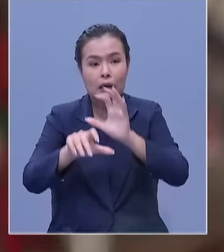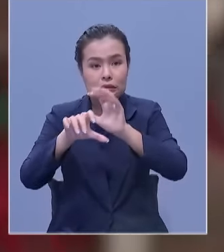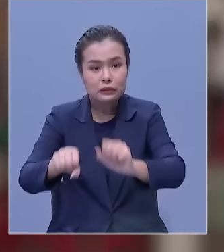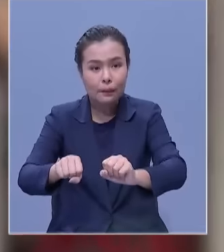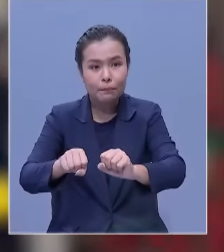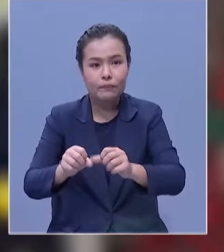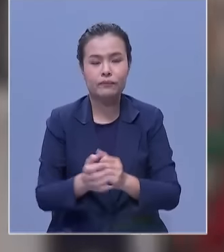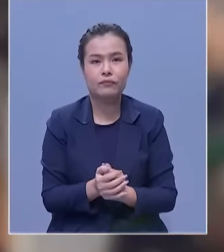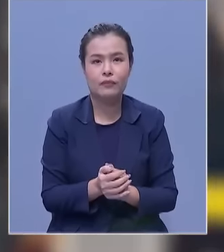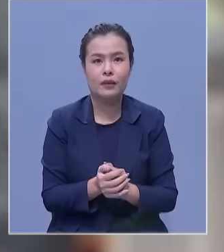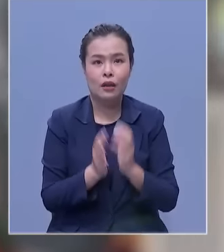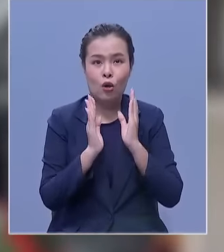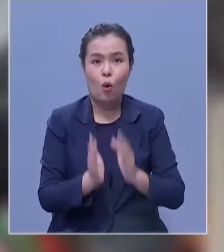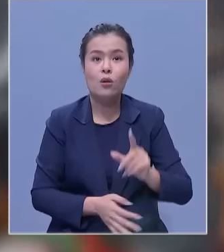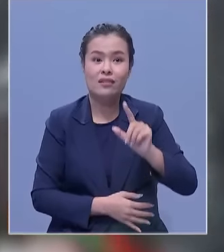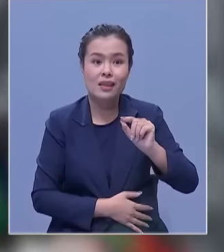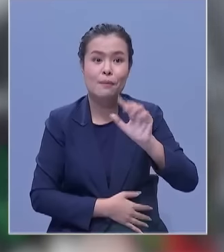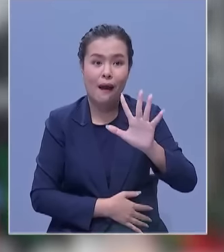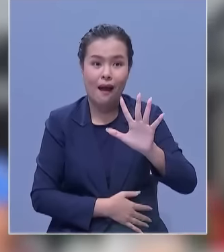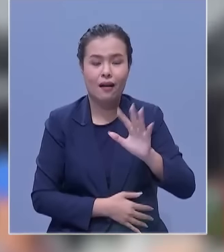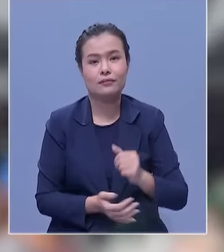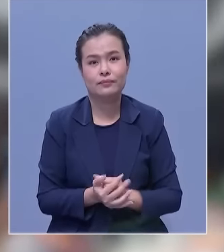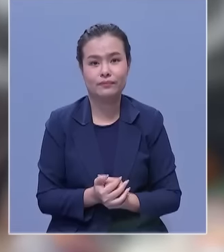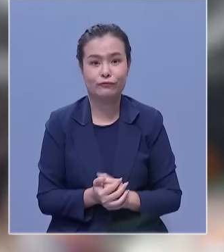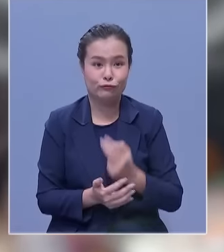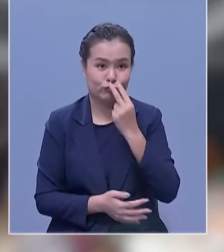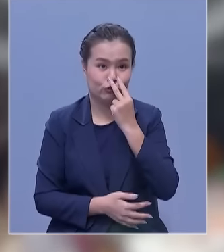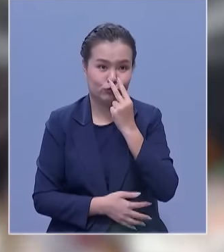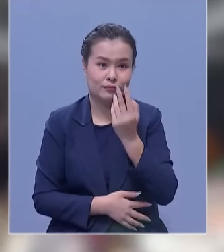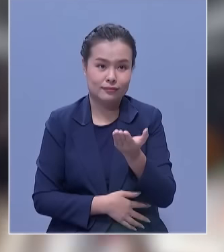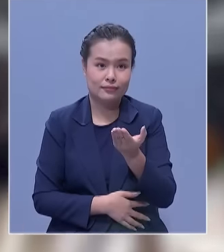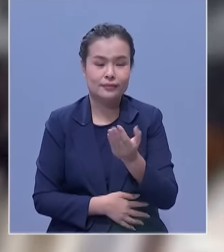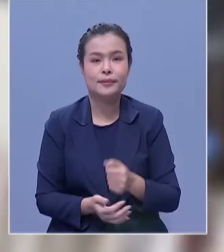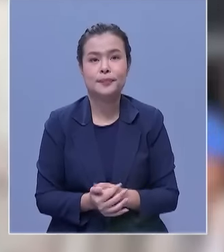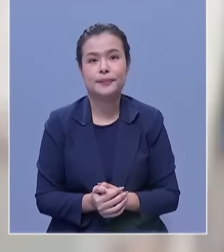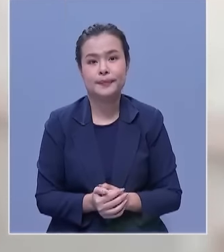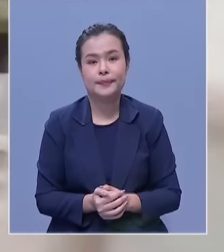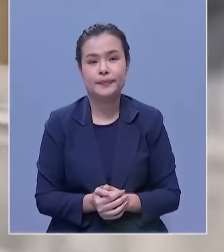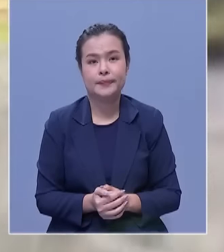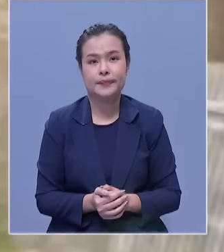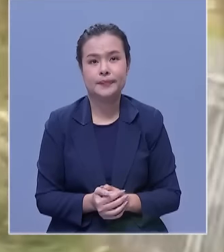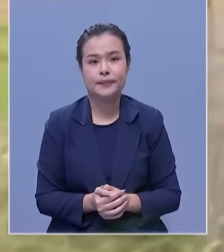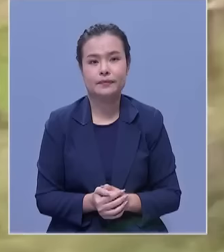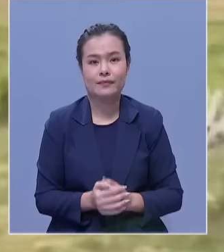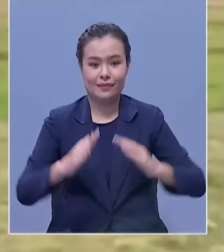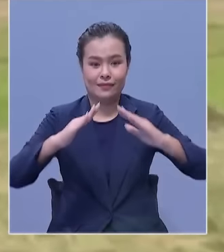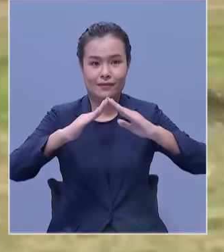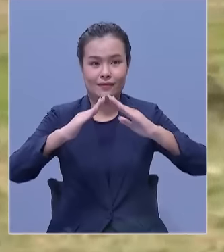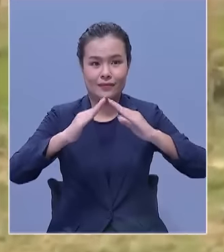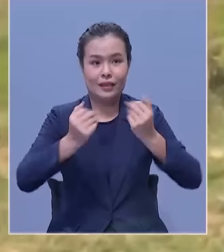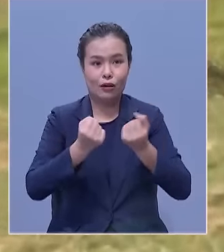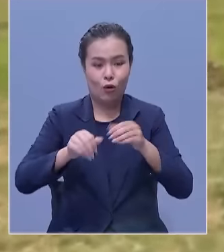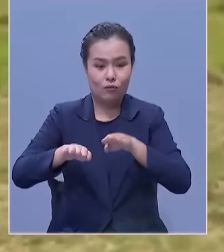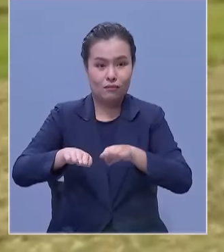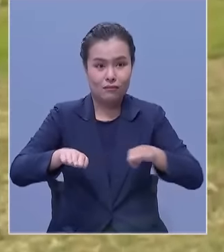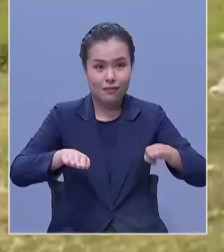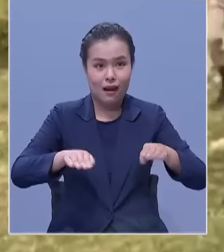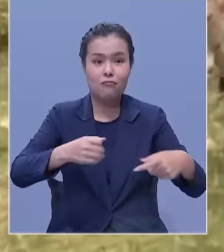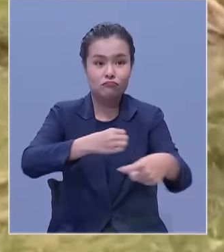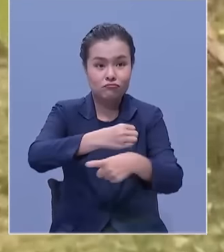ดท้ายจับได้25คนและนี่สภาพเป็นอย่างนี้เลยพี่อามคุณผู้ชมคะเขาใช้โรงเก็บรถที่อยู่กลางทุ่งน